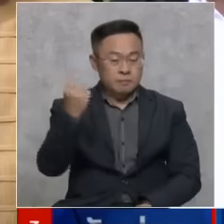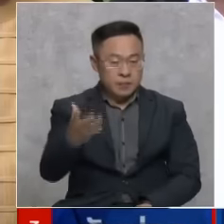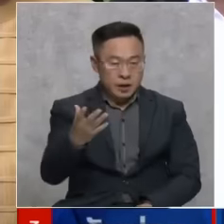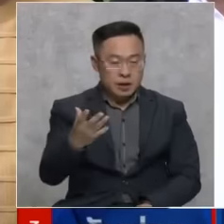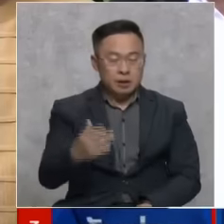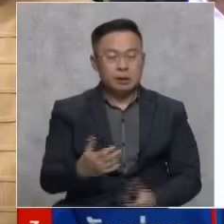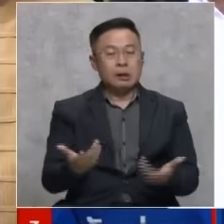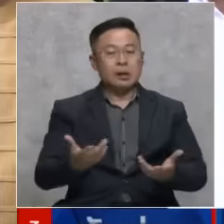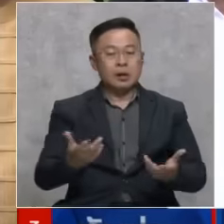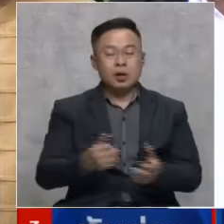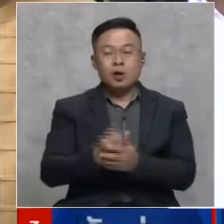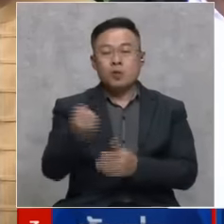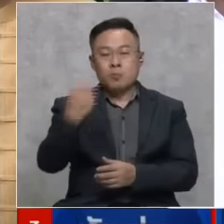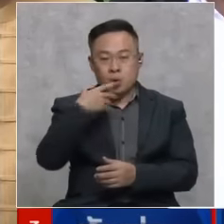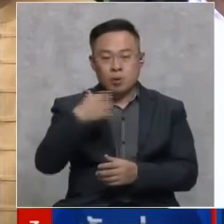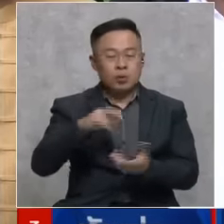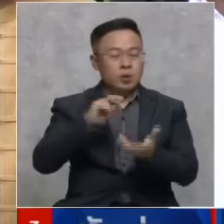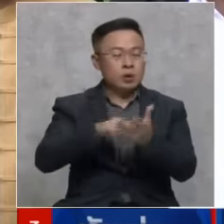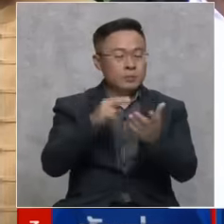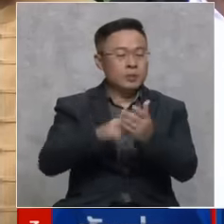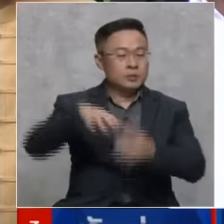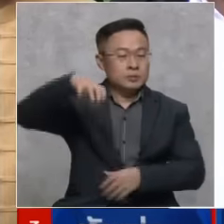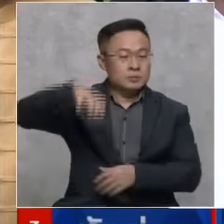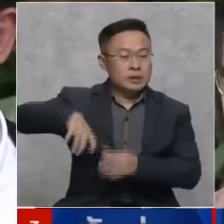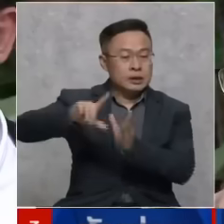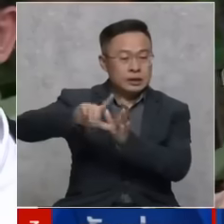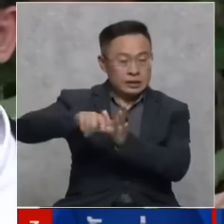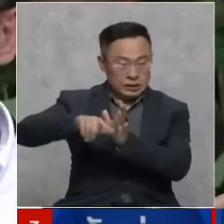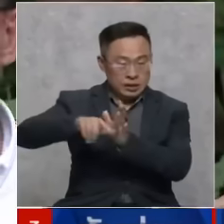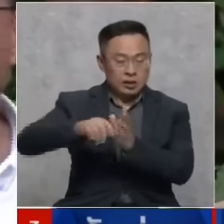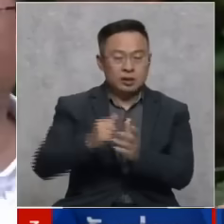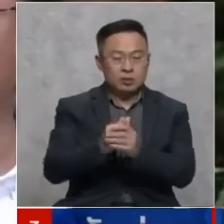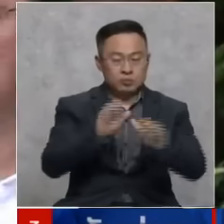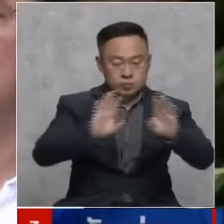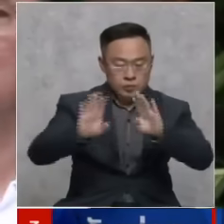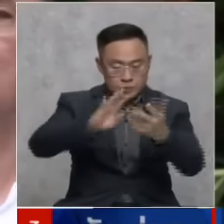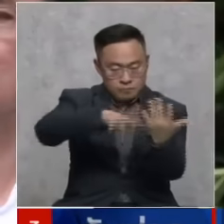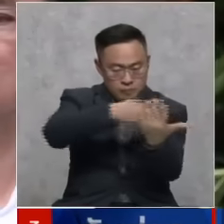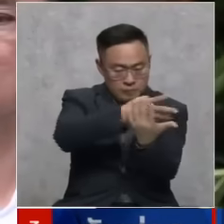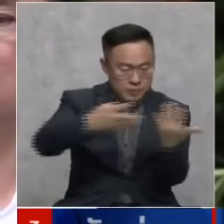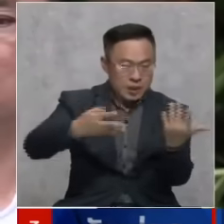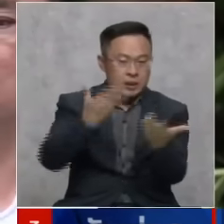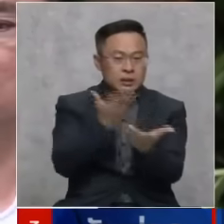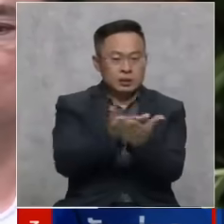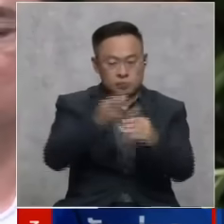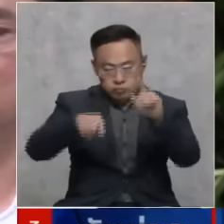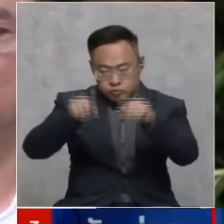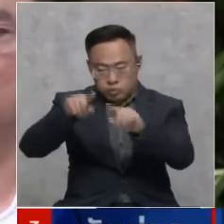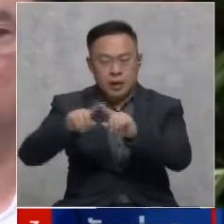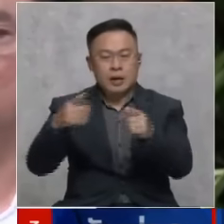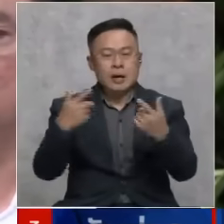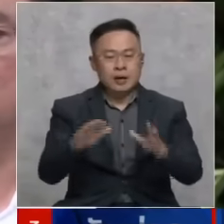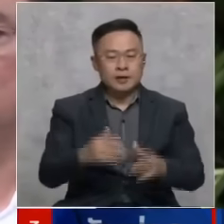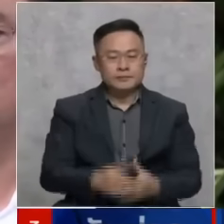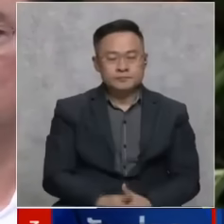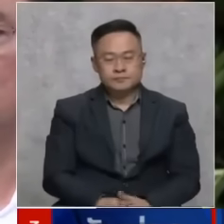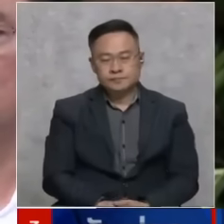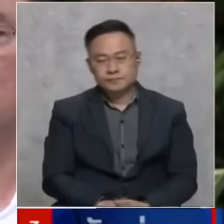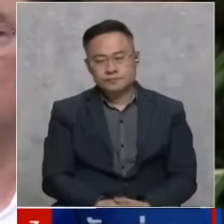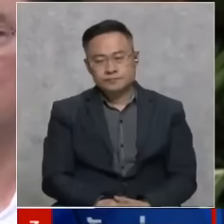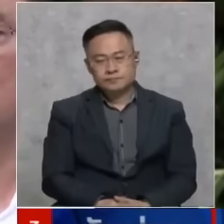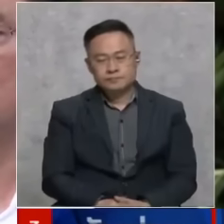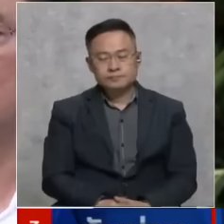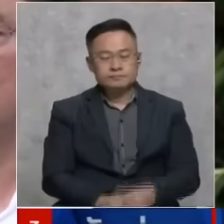เปรียบเทียบนะคะเอาลองฟังเสียงนายกพูดดูก่อนค่ะ ท่านนายกครับถามประเด็นการเงินครับเมื่อวานนี้ครับหมอเดือนหน้า